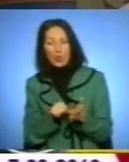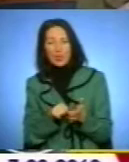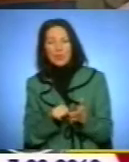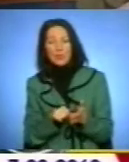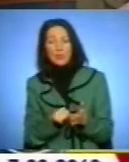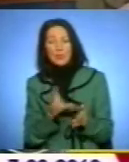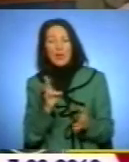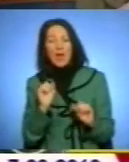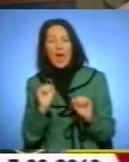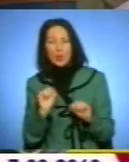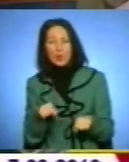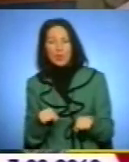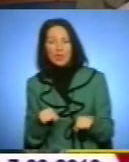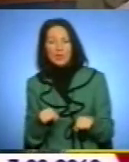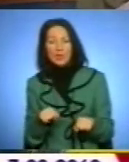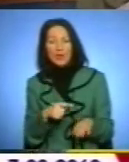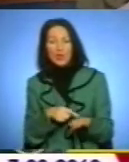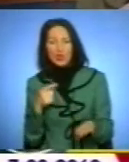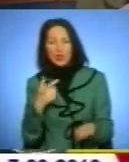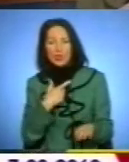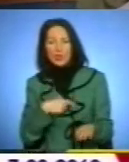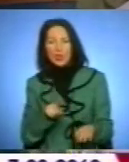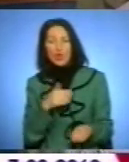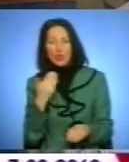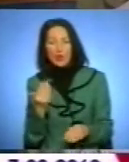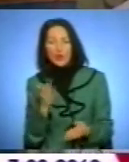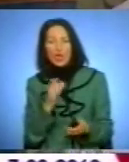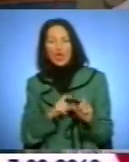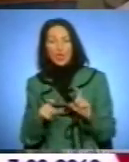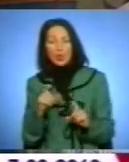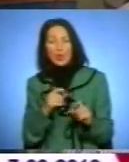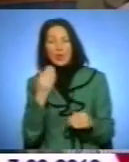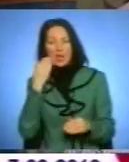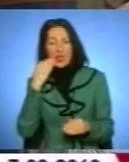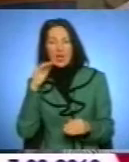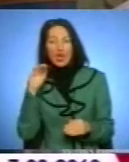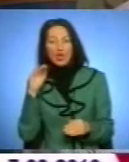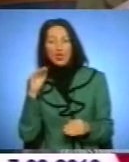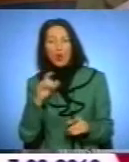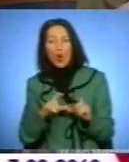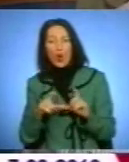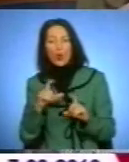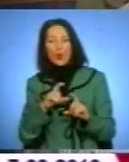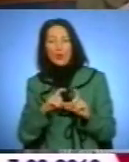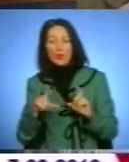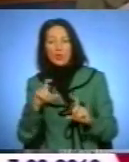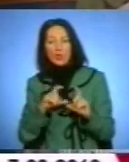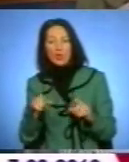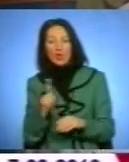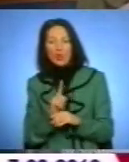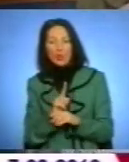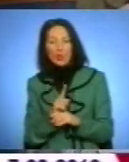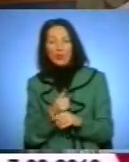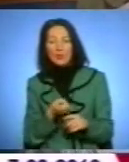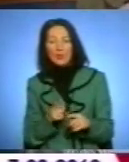на можливість відчути себе, що вони студенти найкращого університету, та розвитку використання університету,